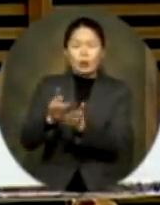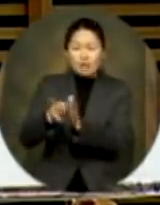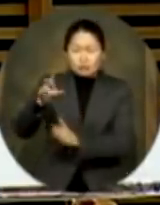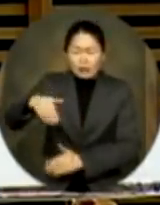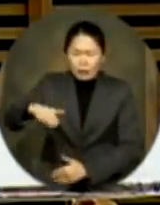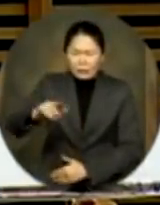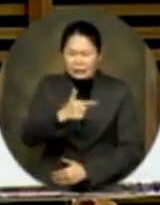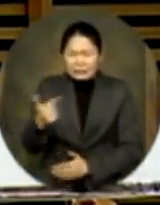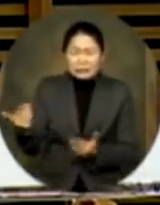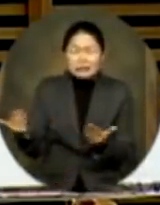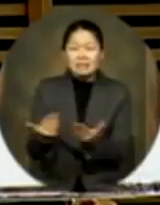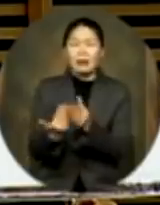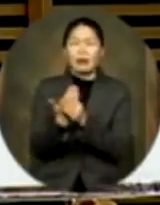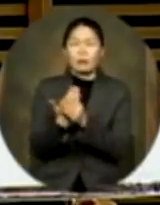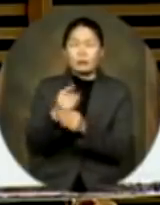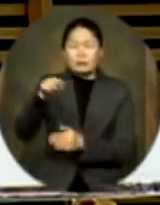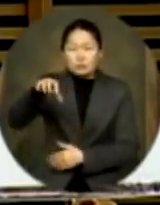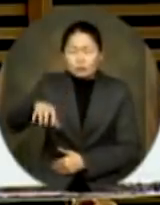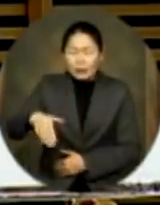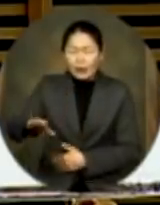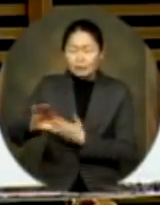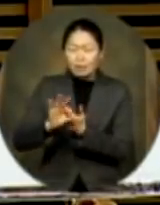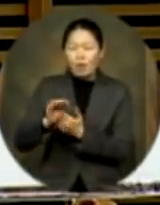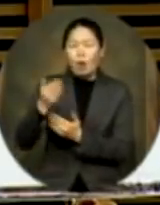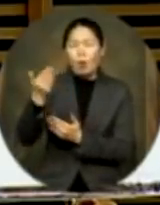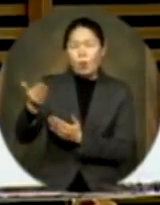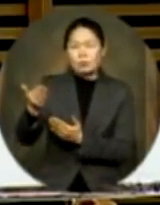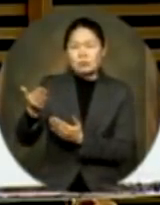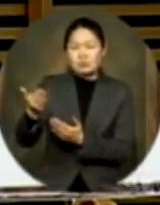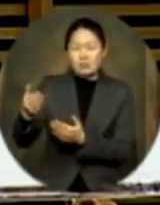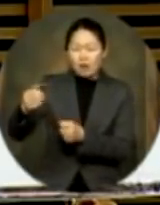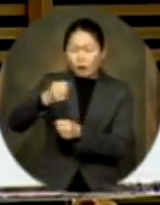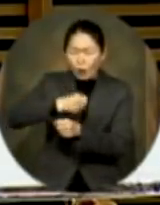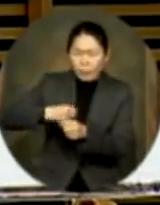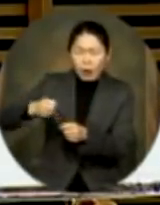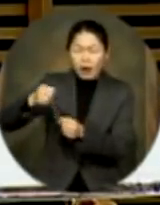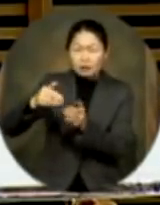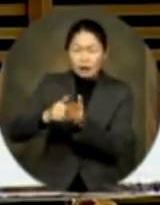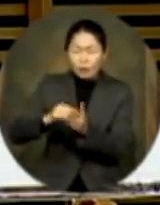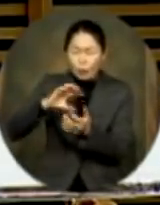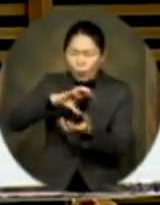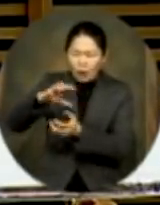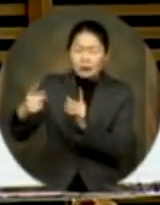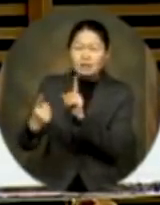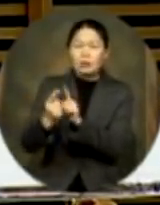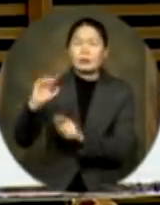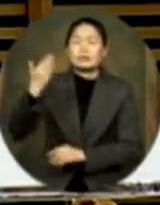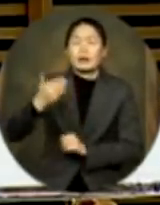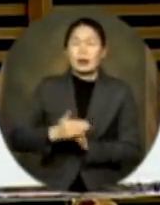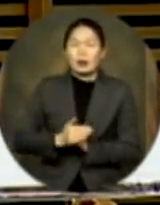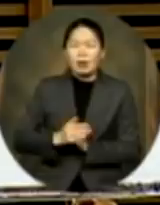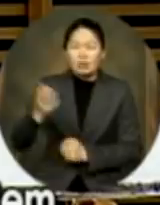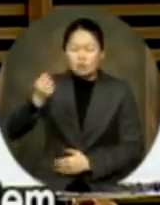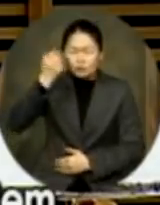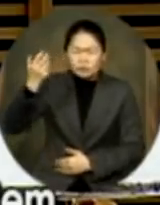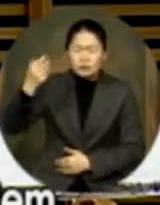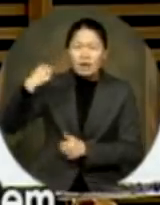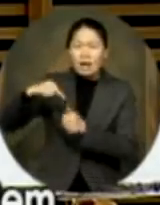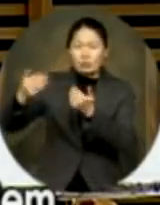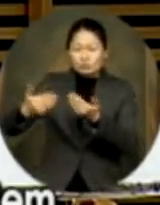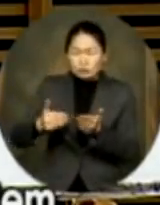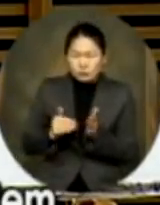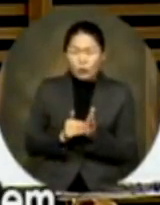큰일나요 거기가면 사도바울 당신이 결박 당하고 환란을 당한 돼요 성령님께서 가르쳐